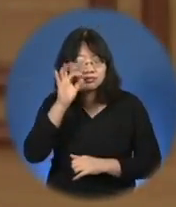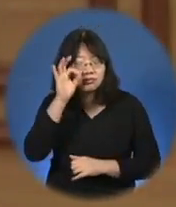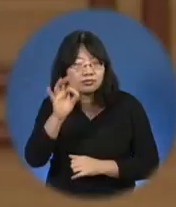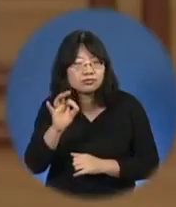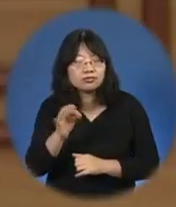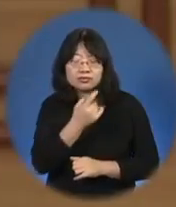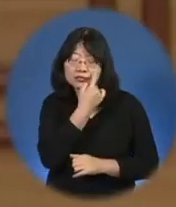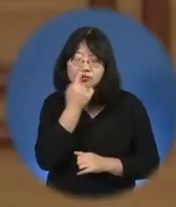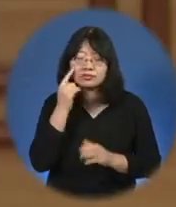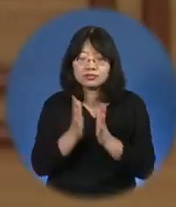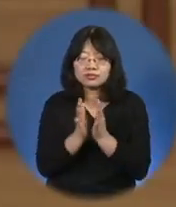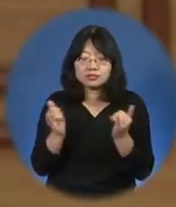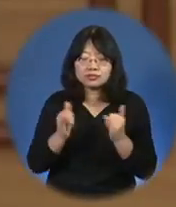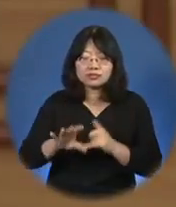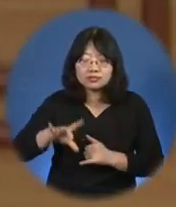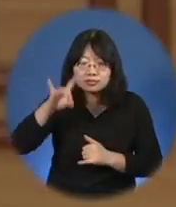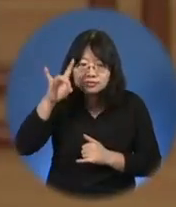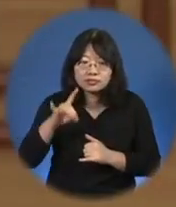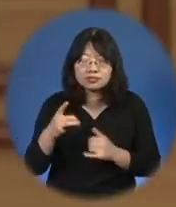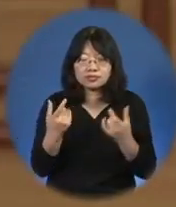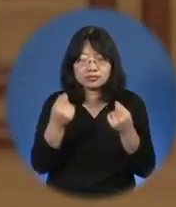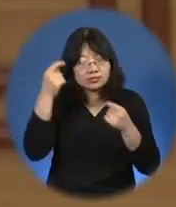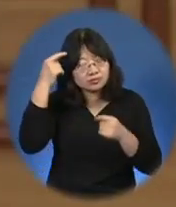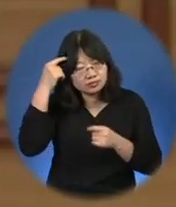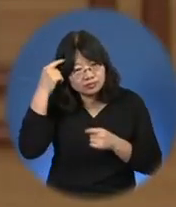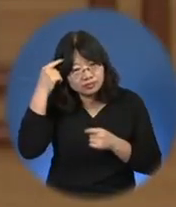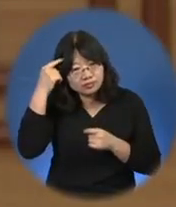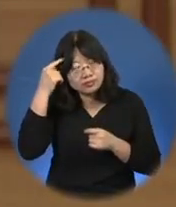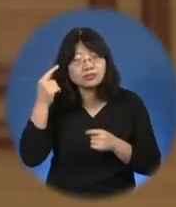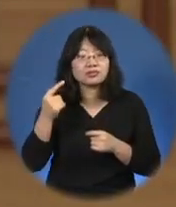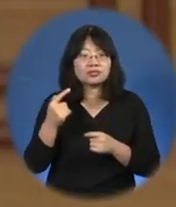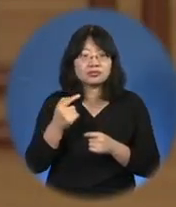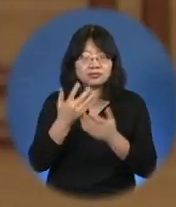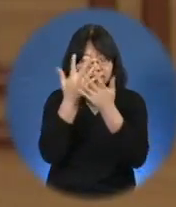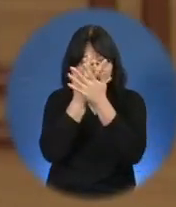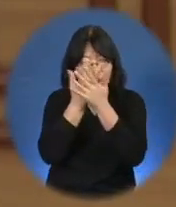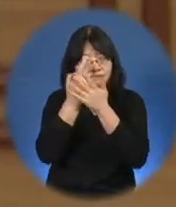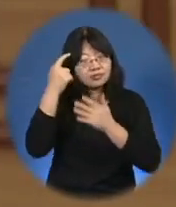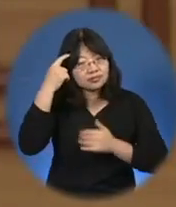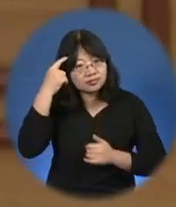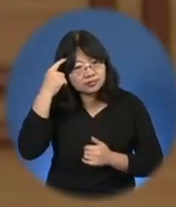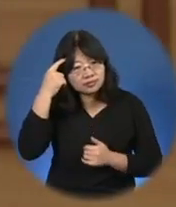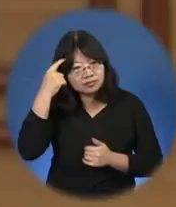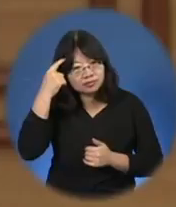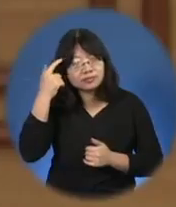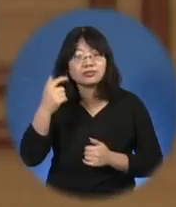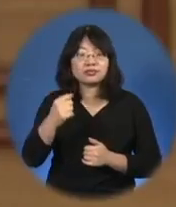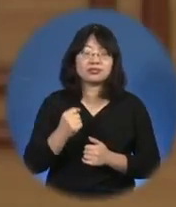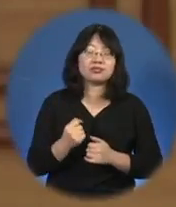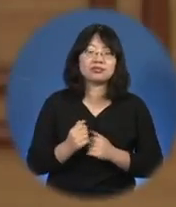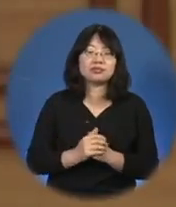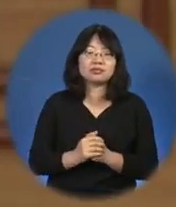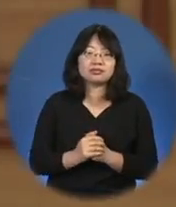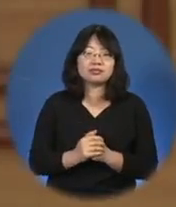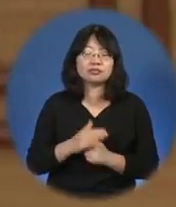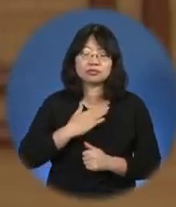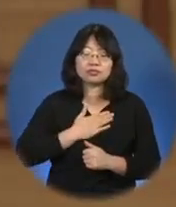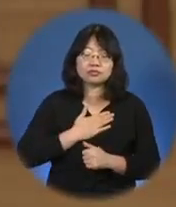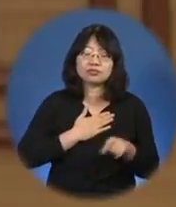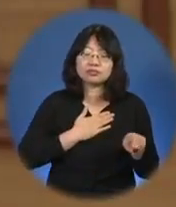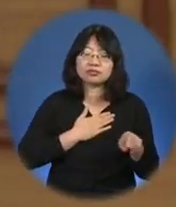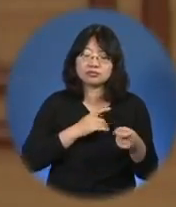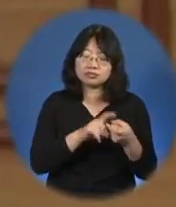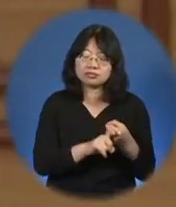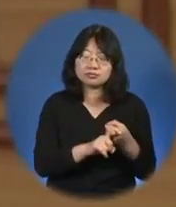들어보면 본인은 이제 처음에 그런 생각을 갖게 된 것은 그냥 막연한 생각으로 나는